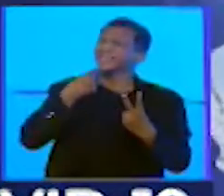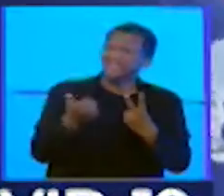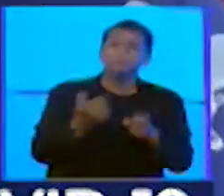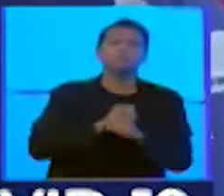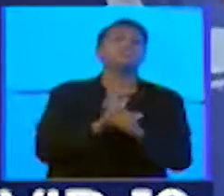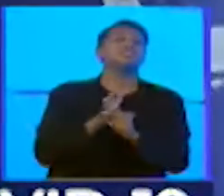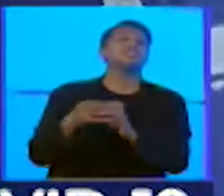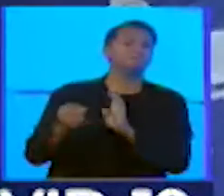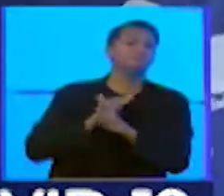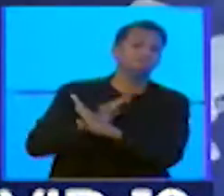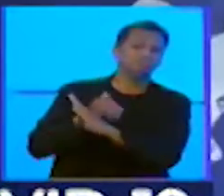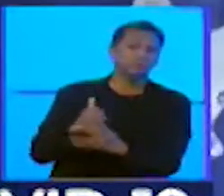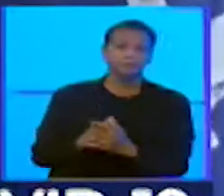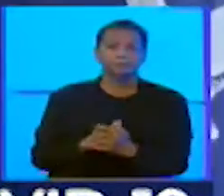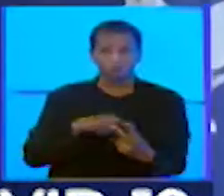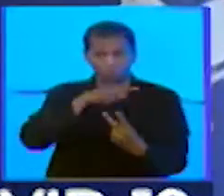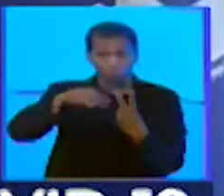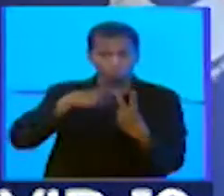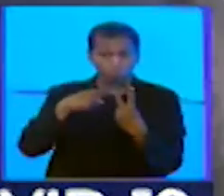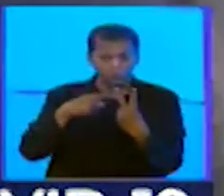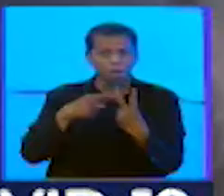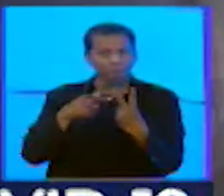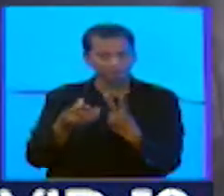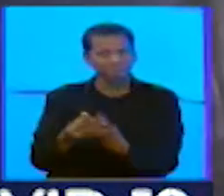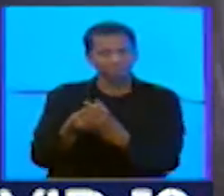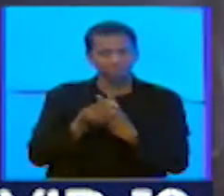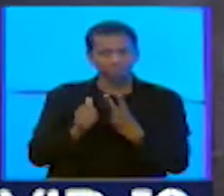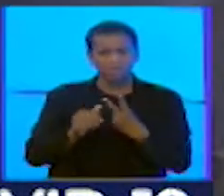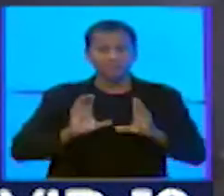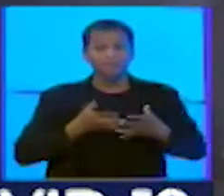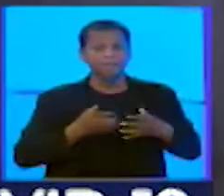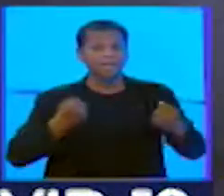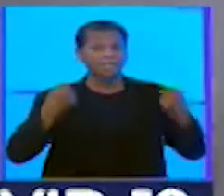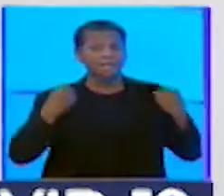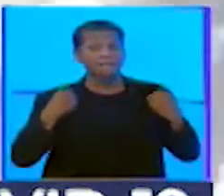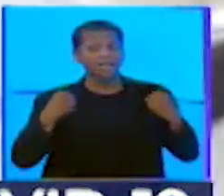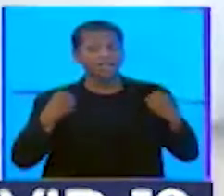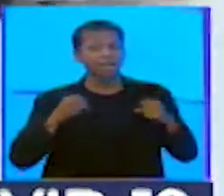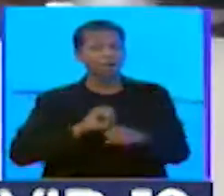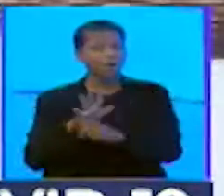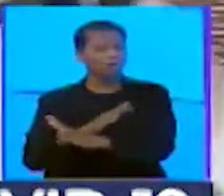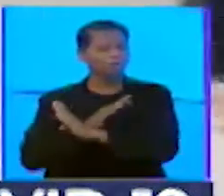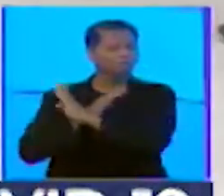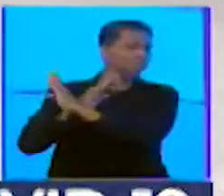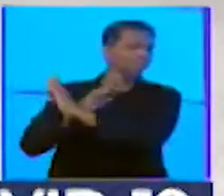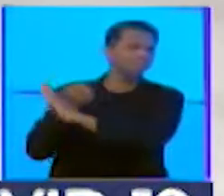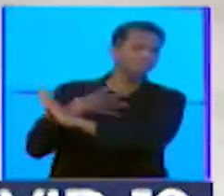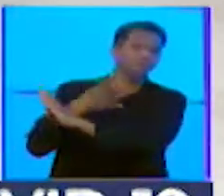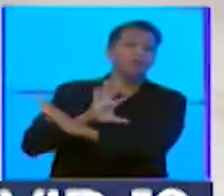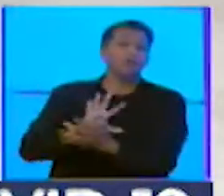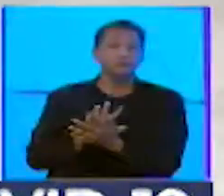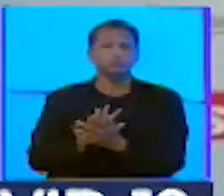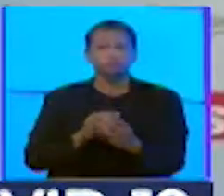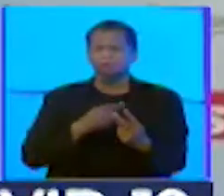bisa menghindarkan para petugas kesehatan dari paparan virus Corona saat bertugas melayani masyarakat pentingnya kebutuhan masker dan